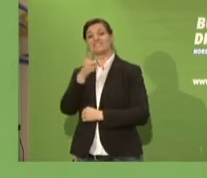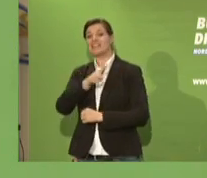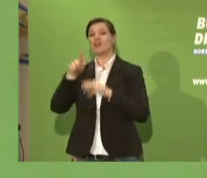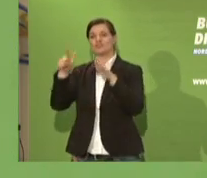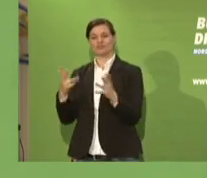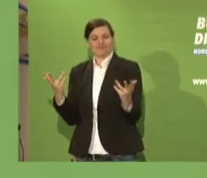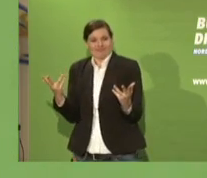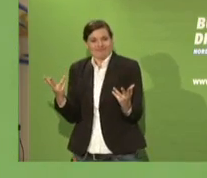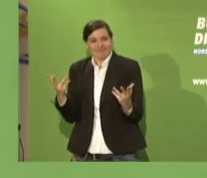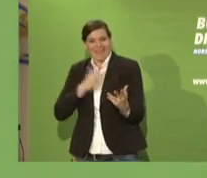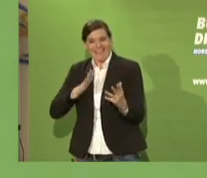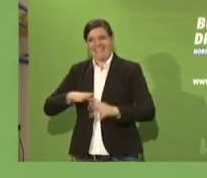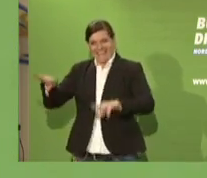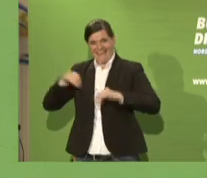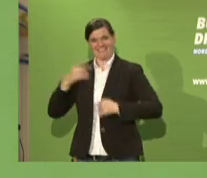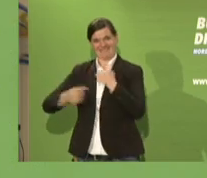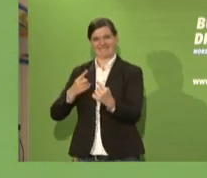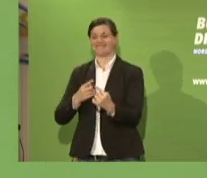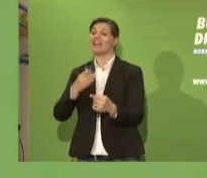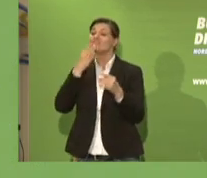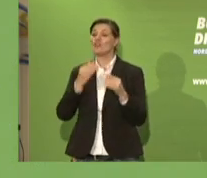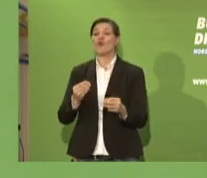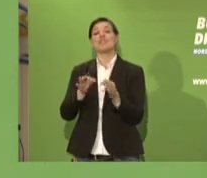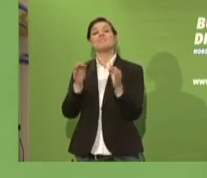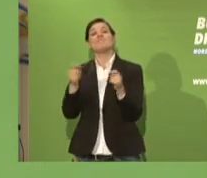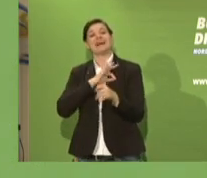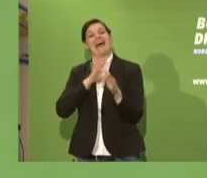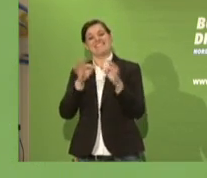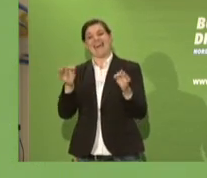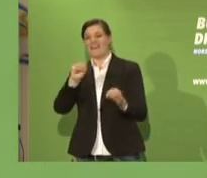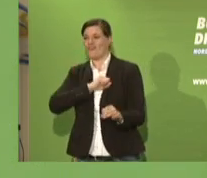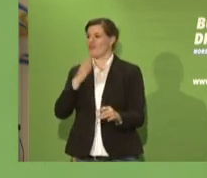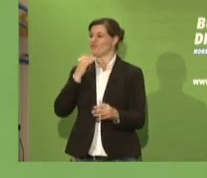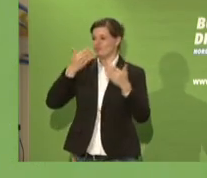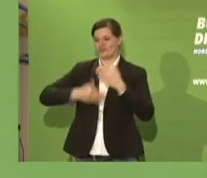kann kommen, und ich wünsche euch einen schönen und guten und erfolgreichen Parteitag. Dankeschön.